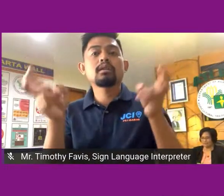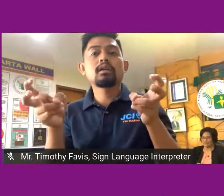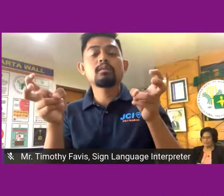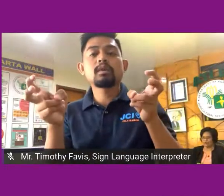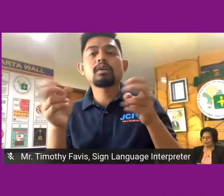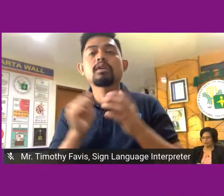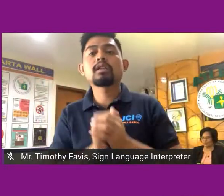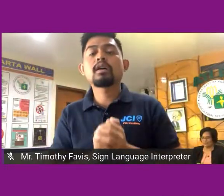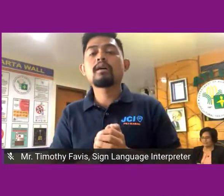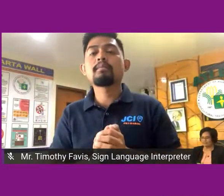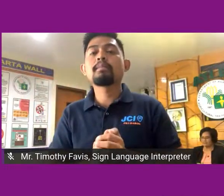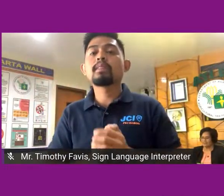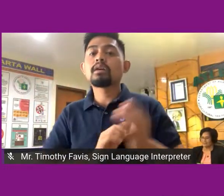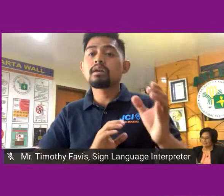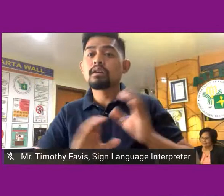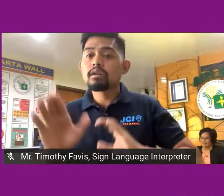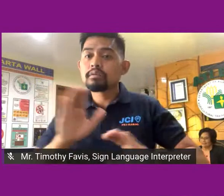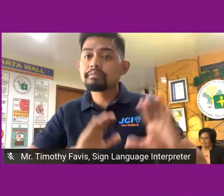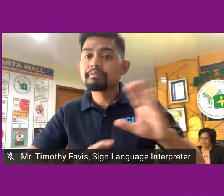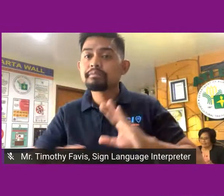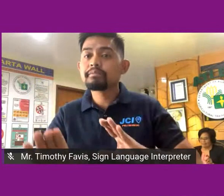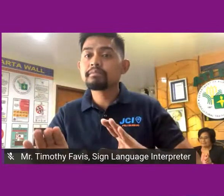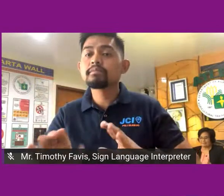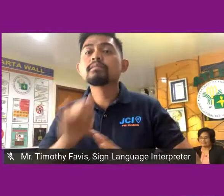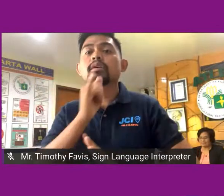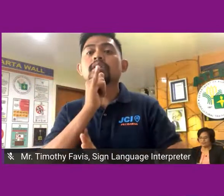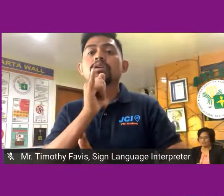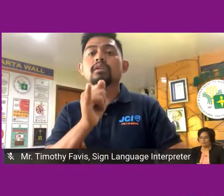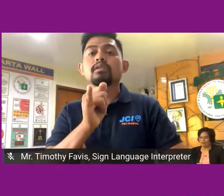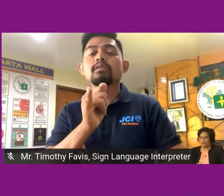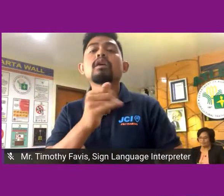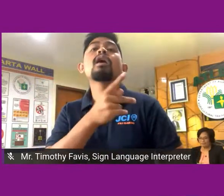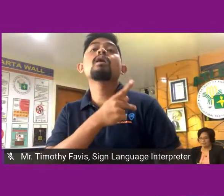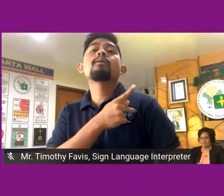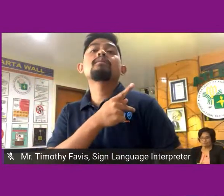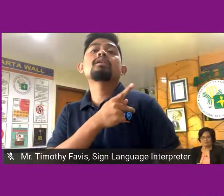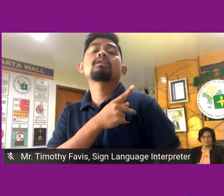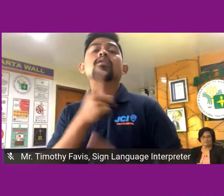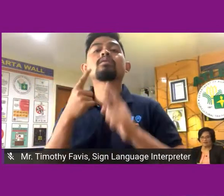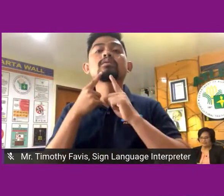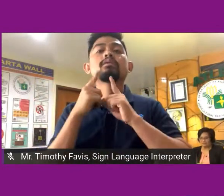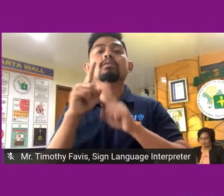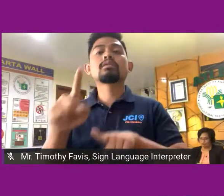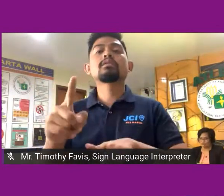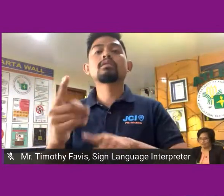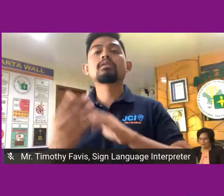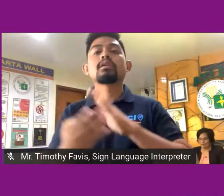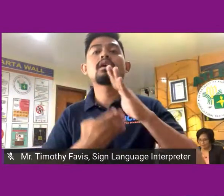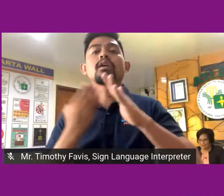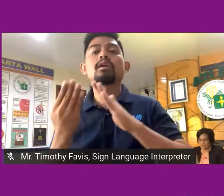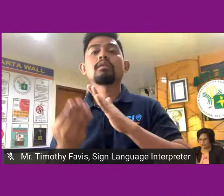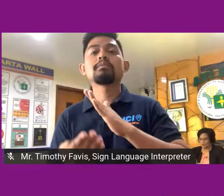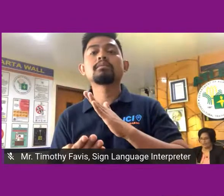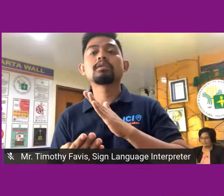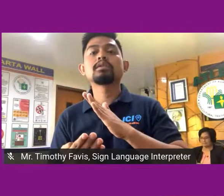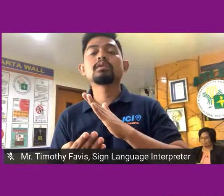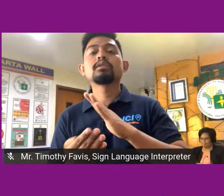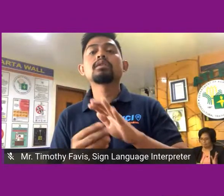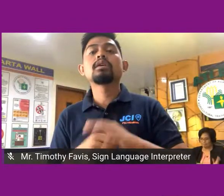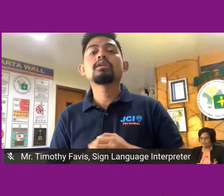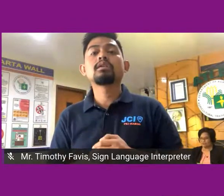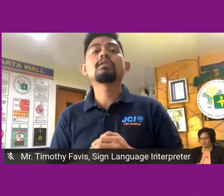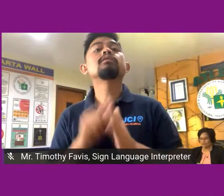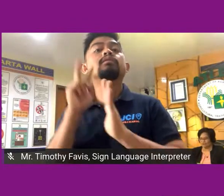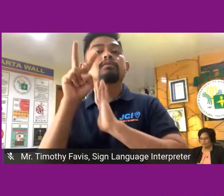session that we will do is may sasagutin po kayo based duman sa, doon sa issue, ay